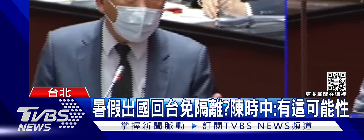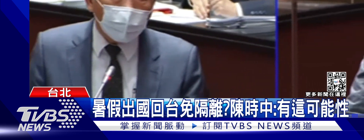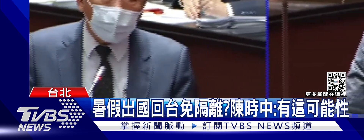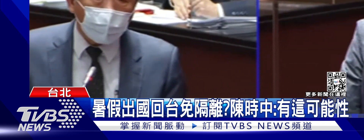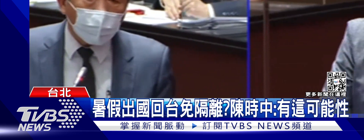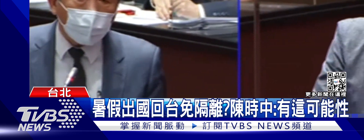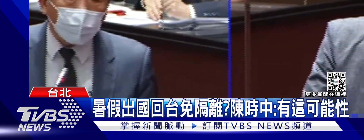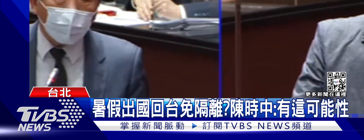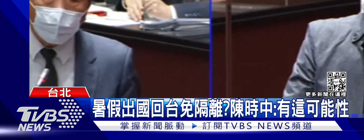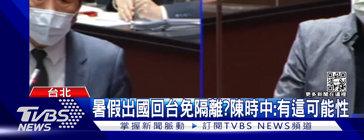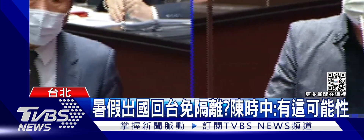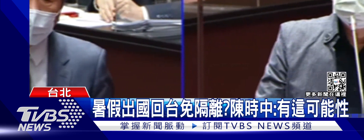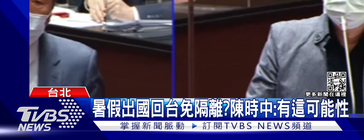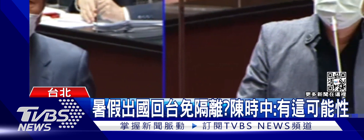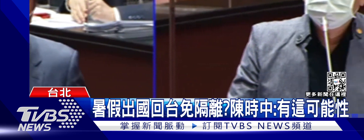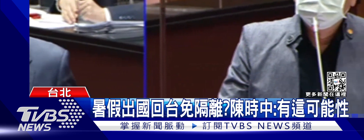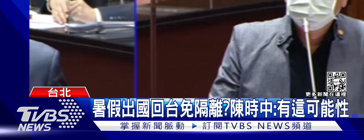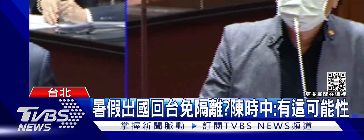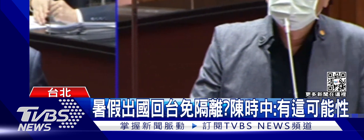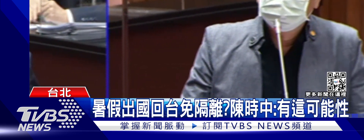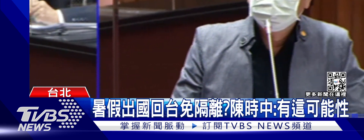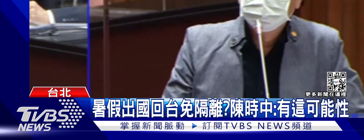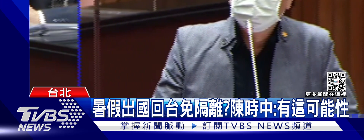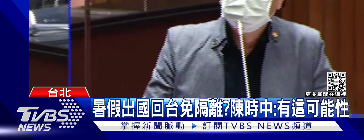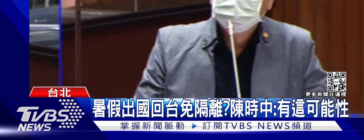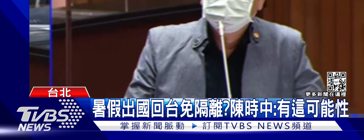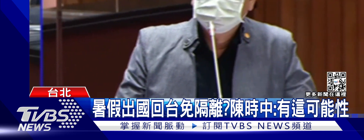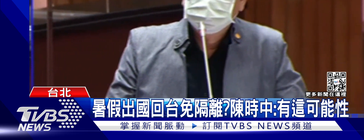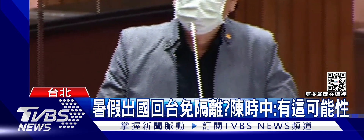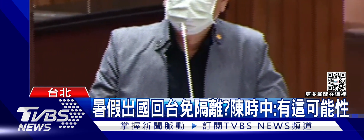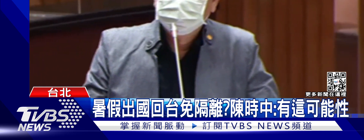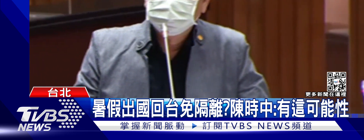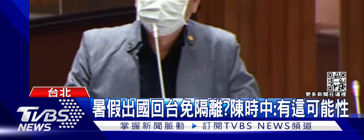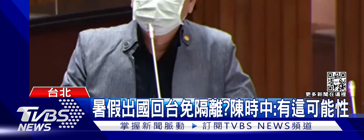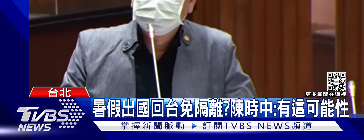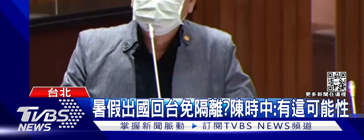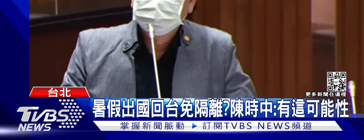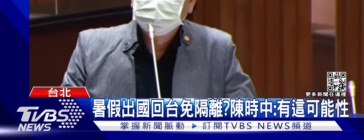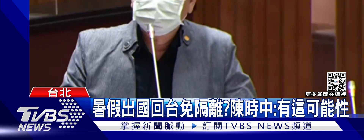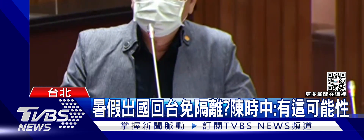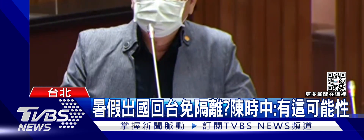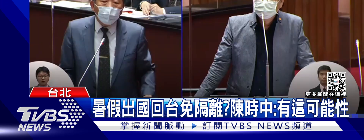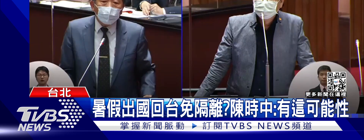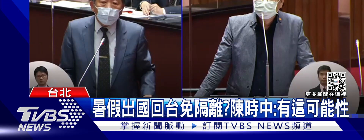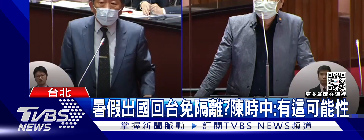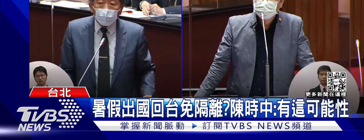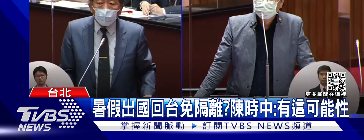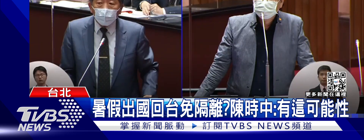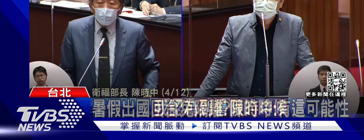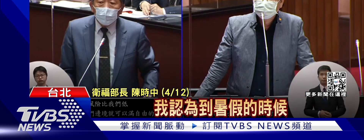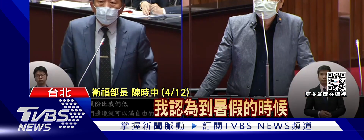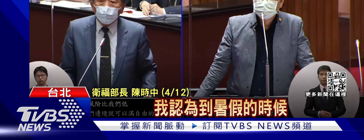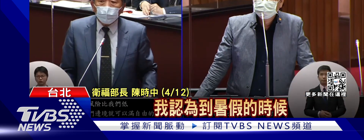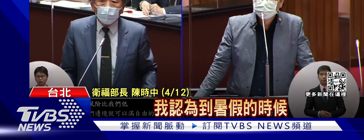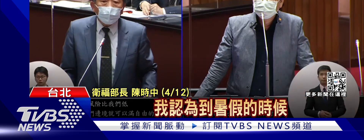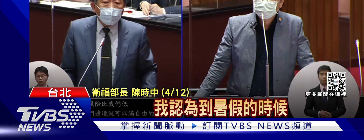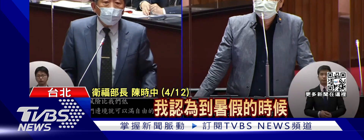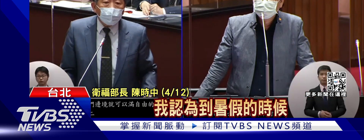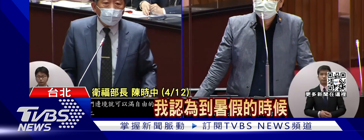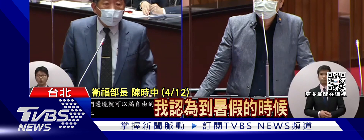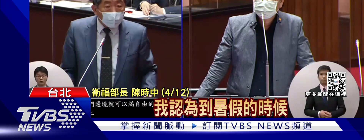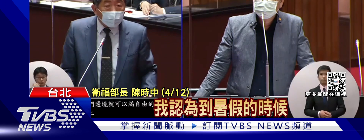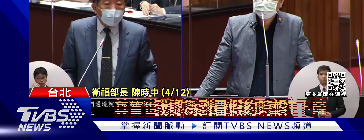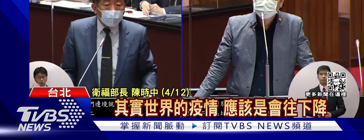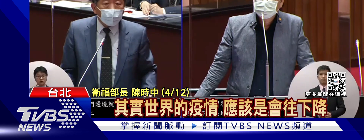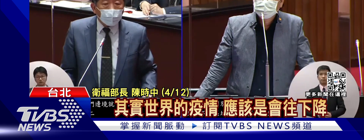号在立院的这番话，不少人眼睛为之一亮，毕竟真的闷太久了，可以准备买机票了吗？ 那我认为到暑假